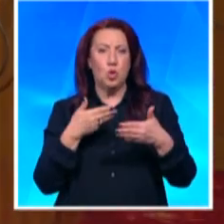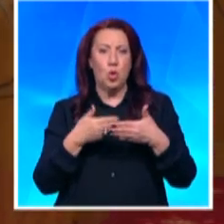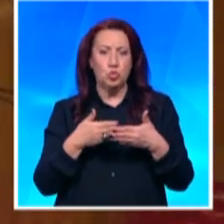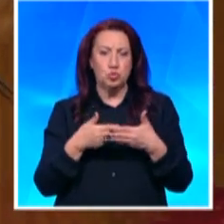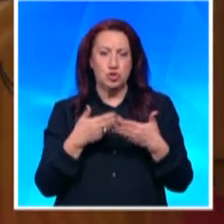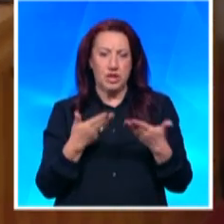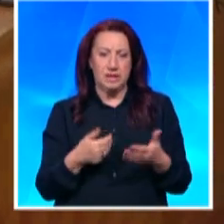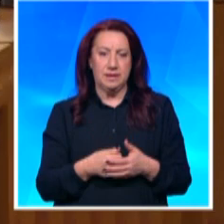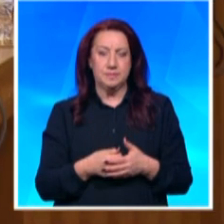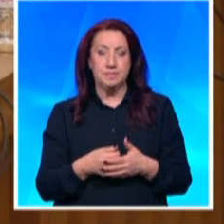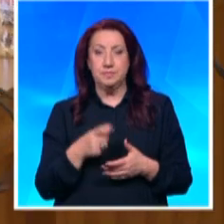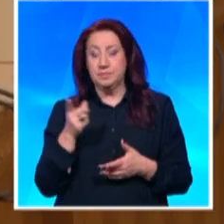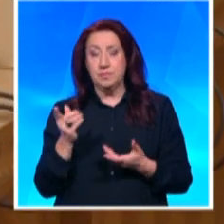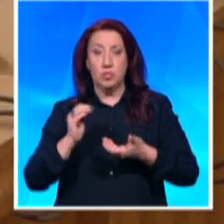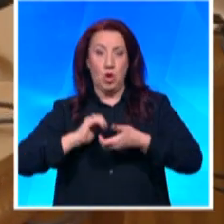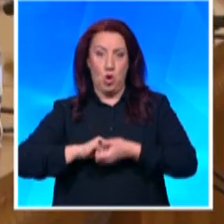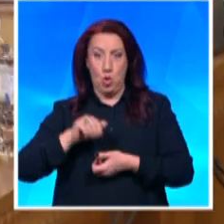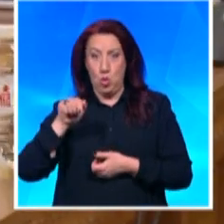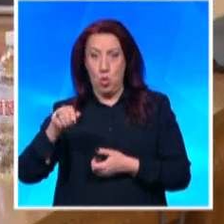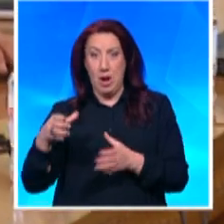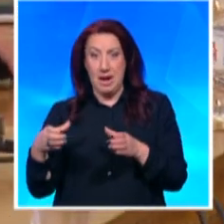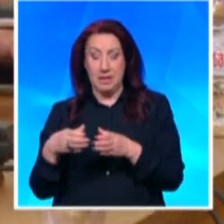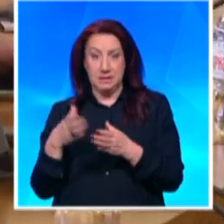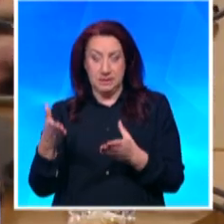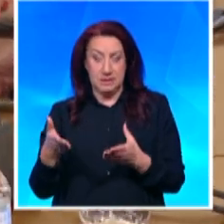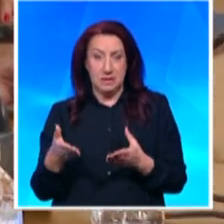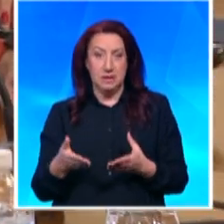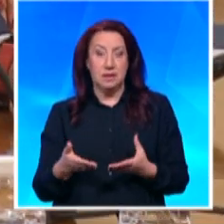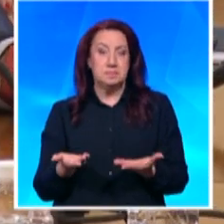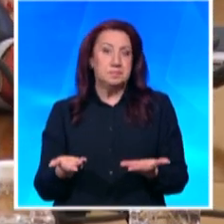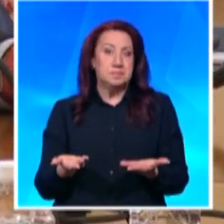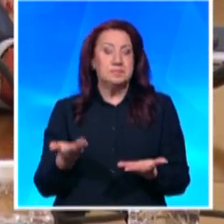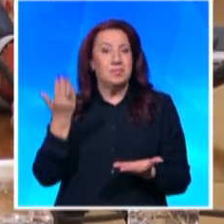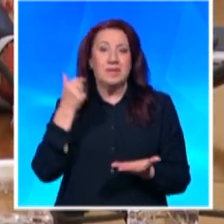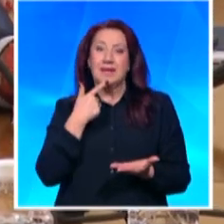на коалицията, която от има как се превърна в няма пък,